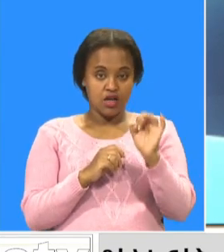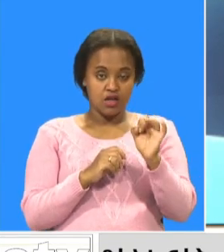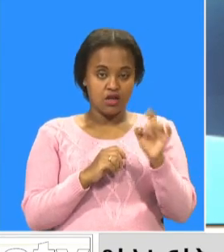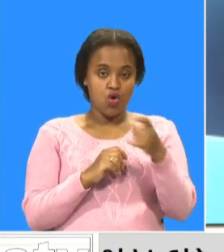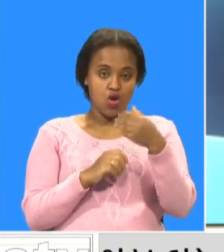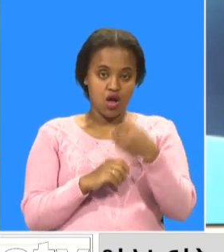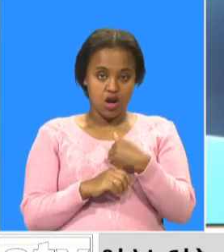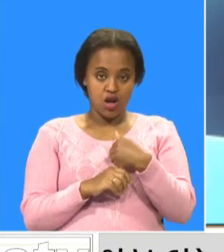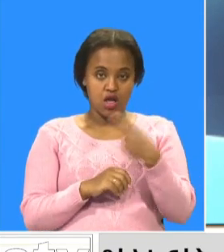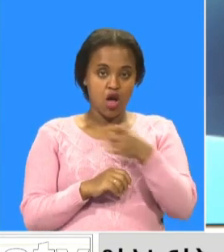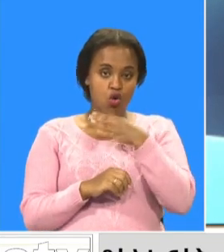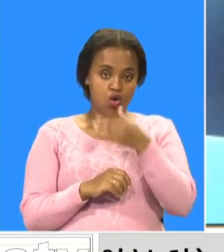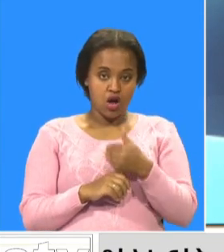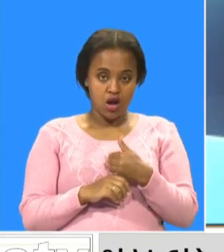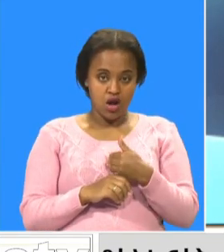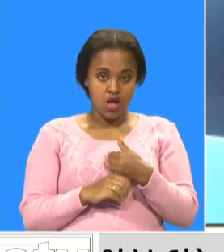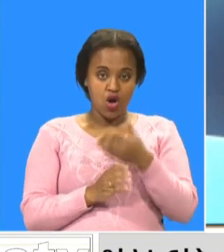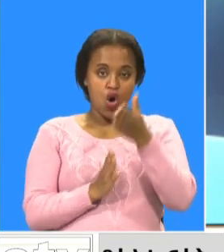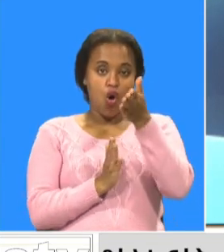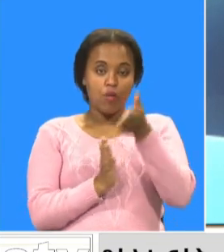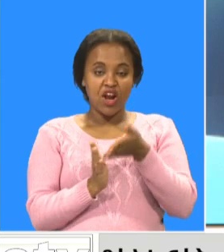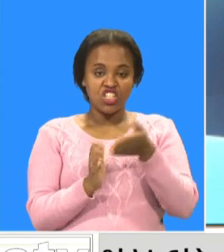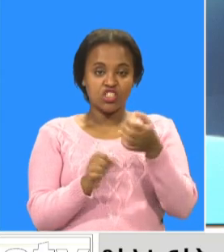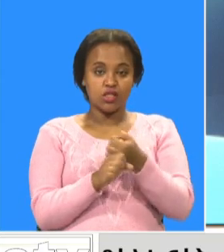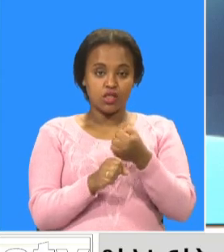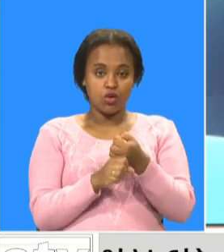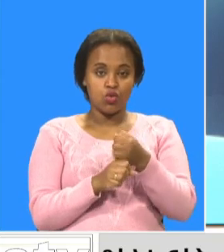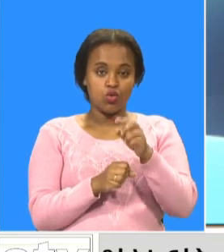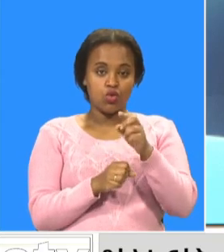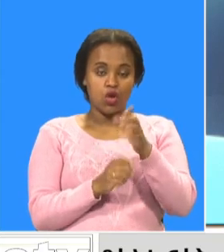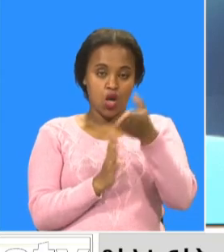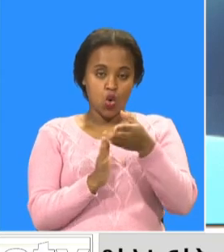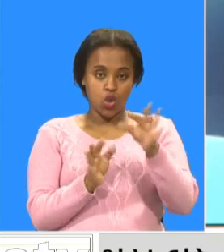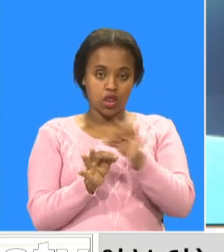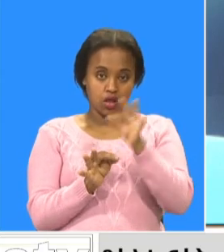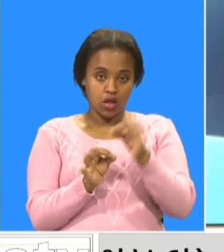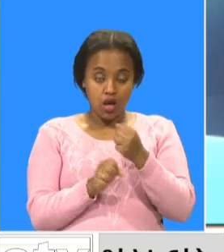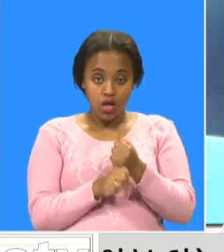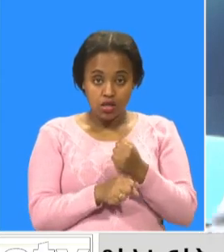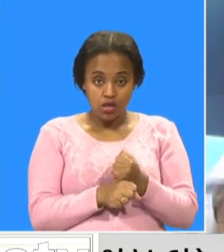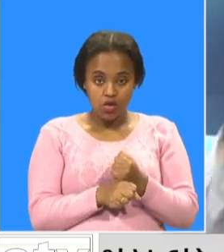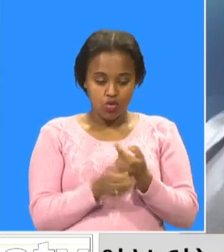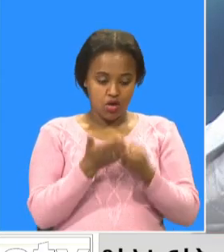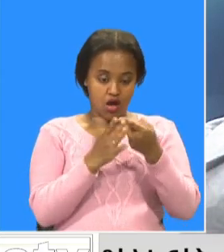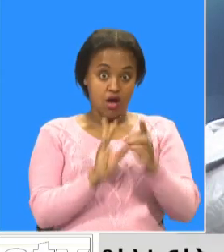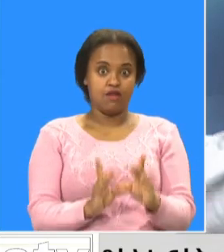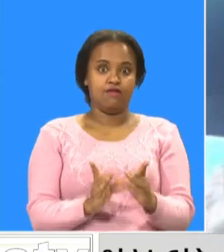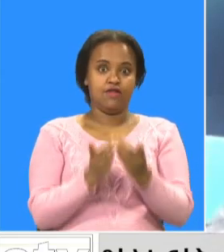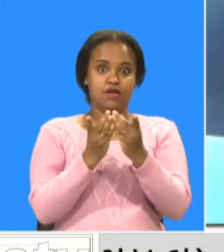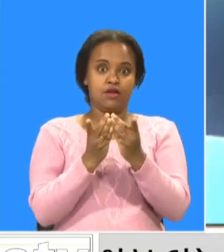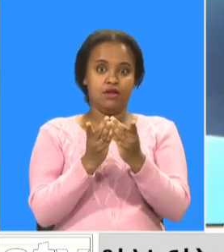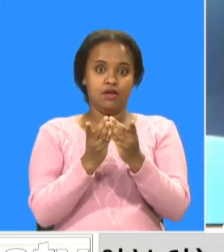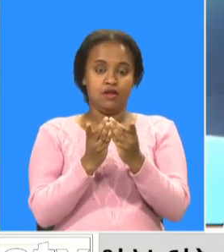ለኦፕሬሽን አሁን ሰርጀሪ ሲሰሩ የቀዶ ጥገና ሲሰሩ ያም ክፍል ኦልሞስት